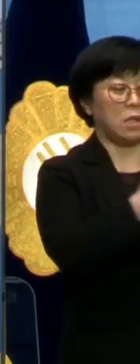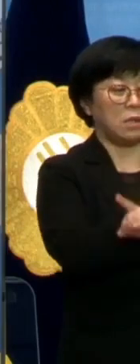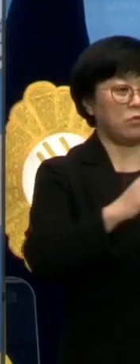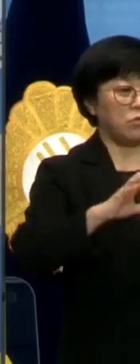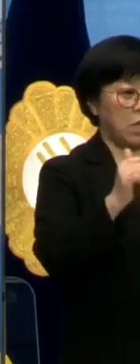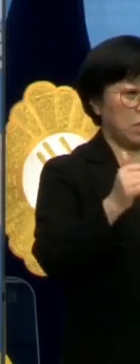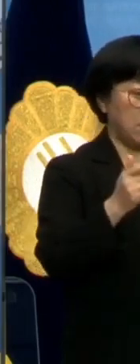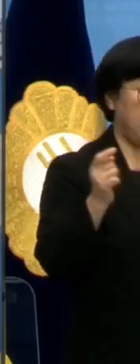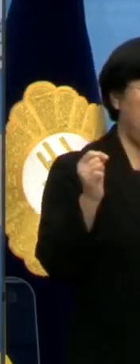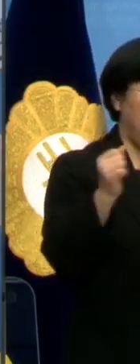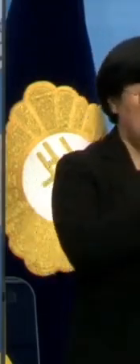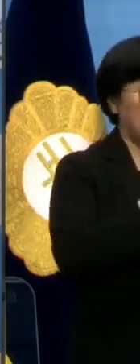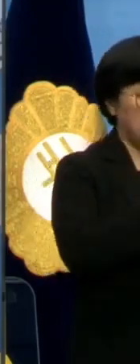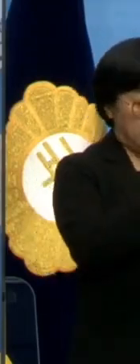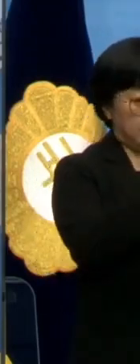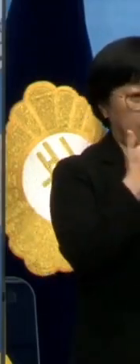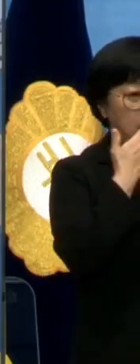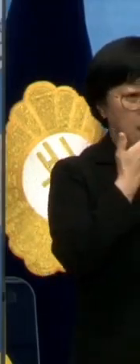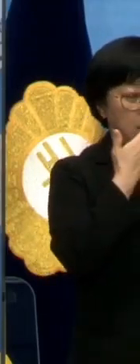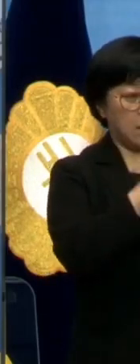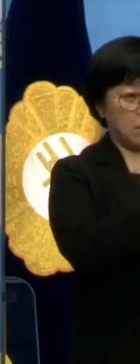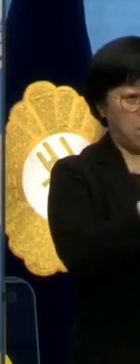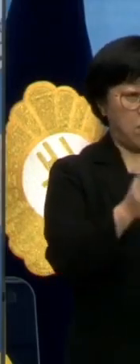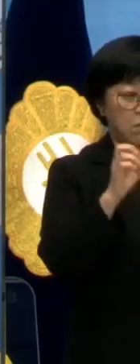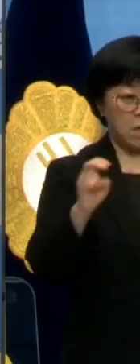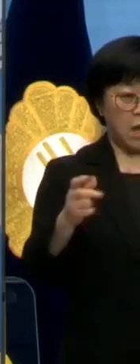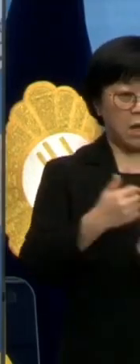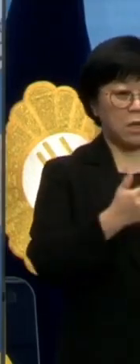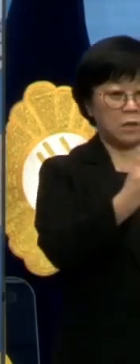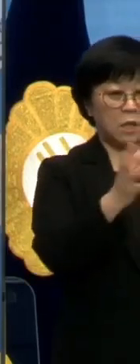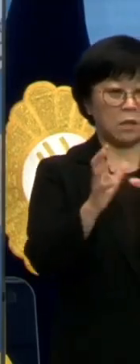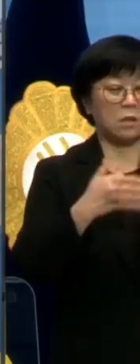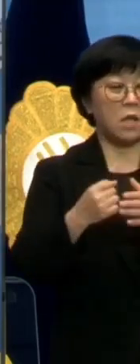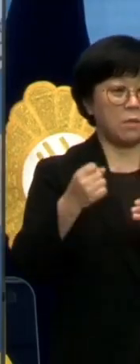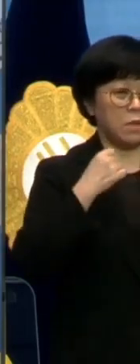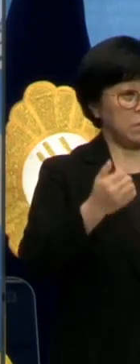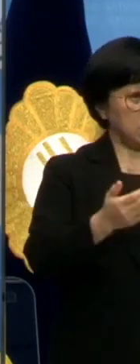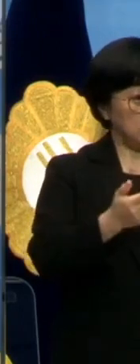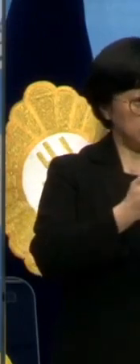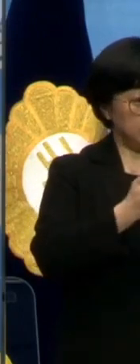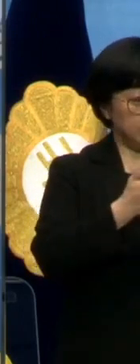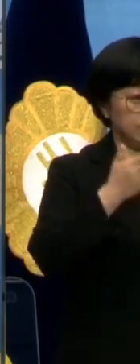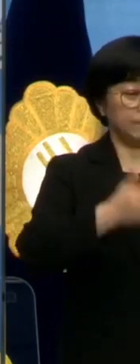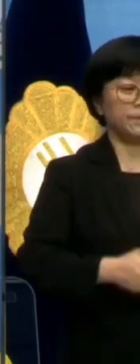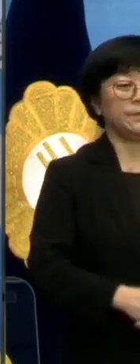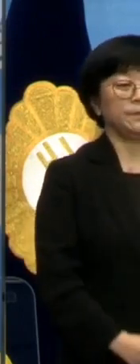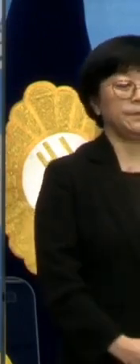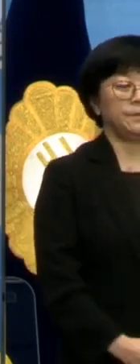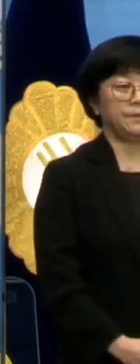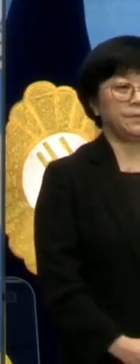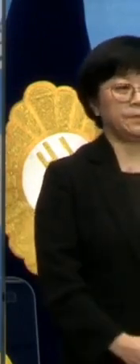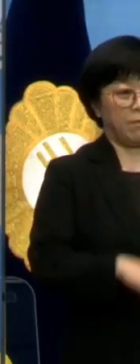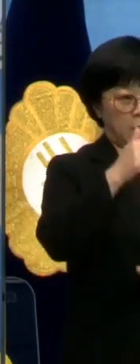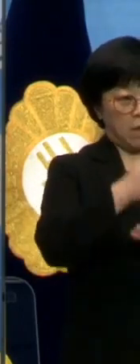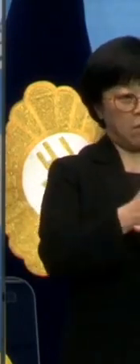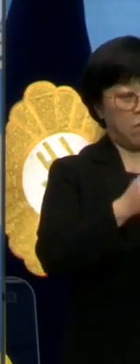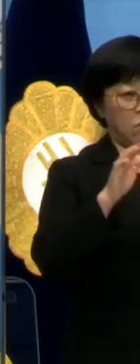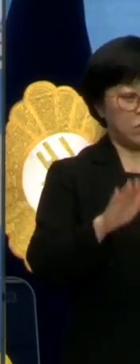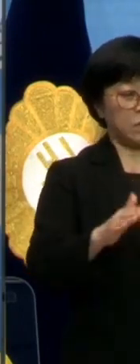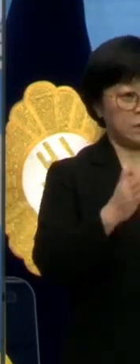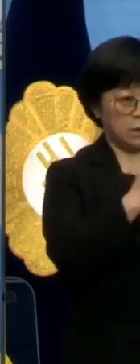조속히 의결될 수 있도록 여야 정당들께서 힘을 써주시기 바랍니다. 마지막으로